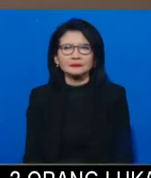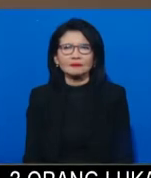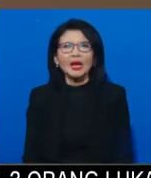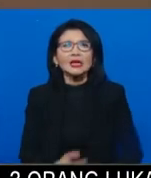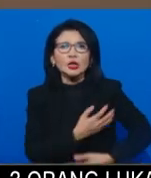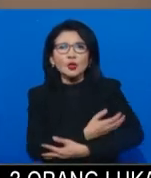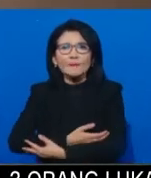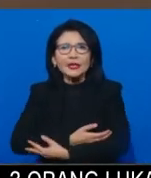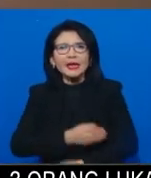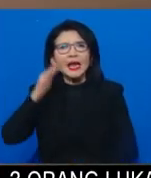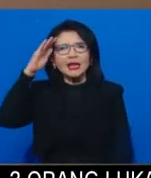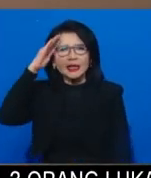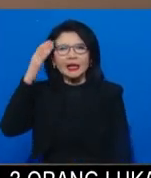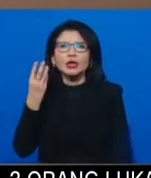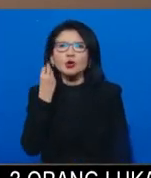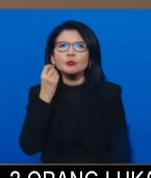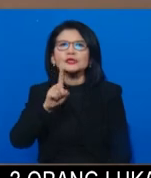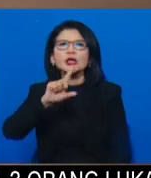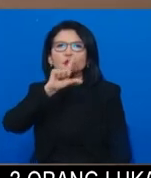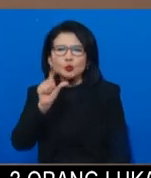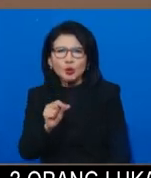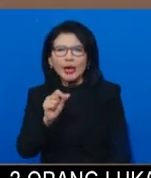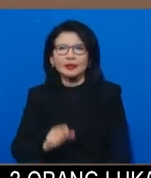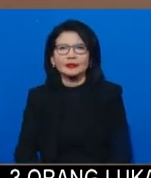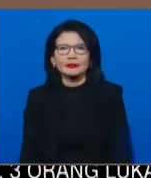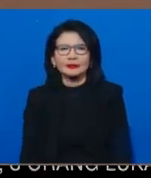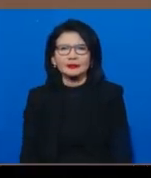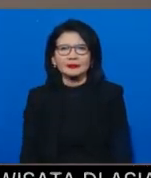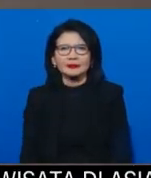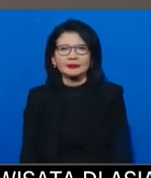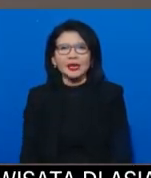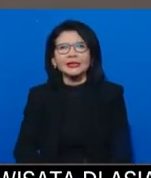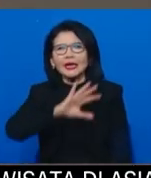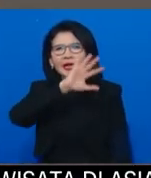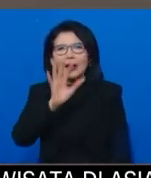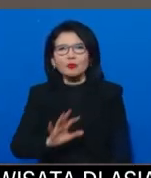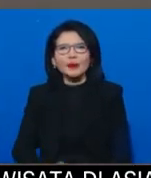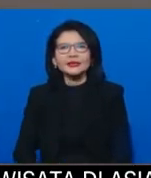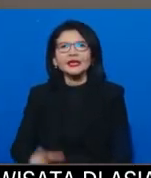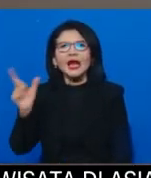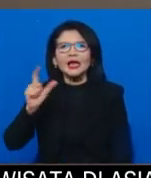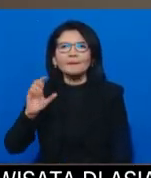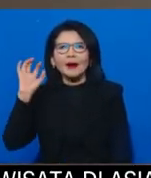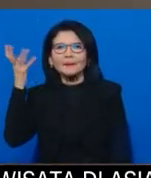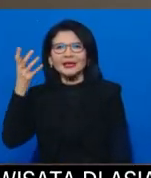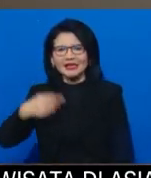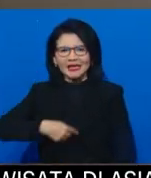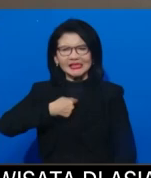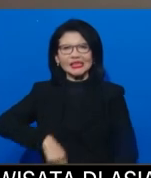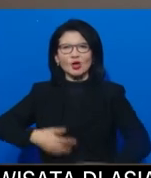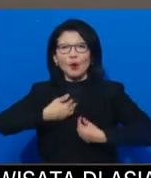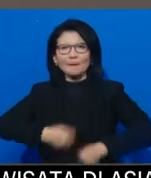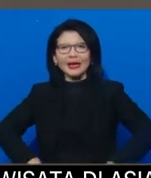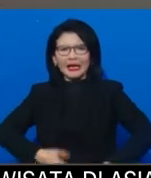Seorang bayi laki-laki baru berusia 1 bulan warga desa Parung Sari, Wanasalam, Kabupaten Lebak, Banten menderita robek di bagian perut